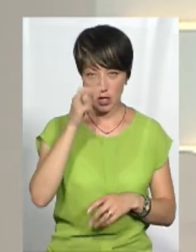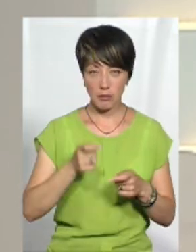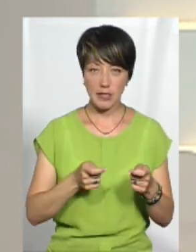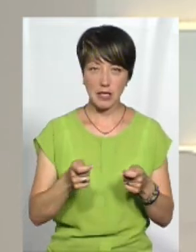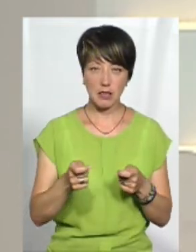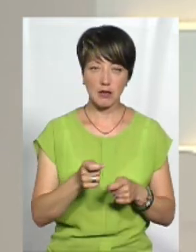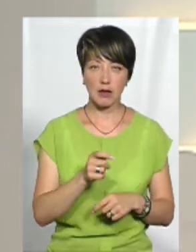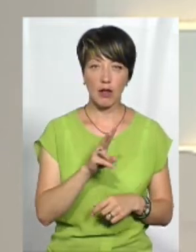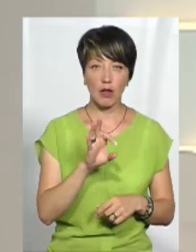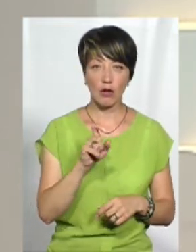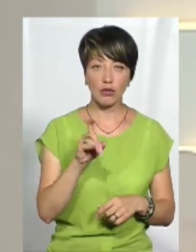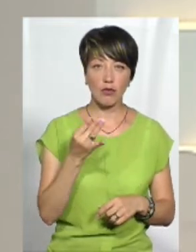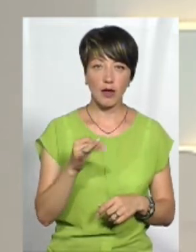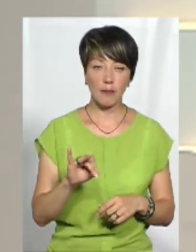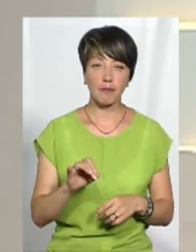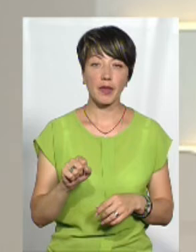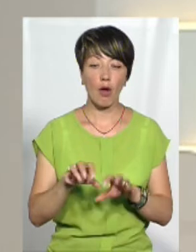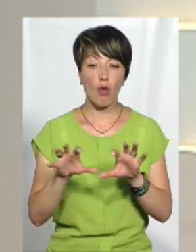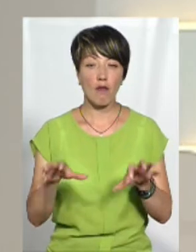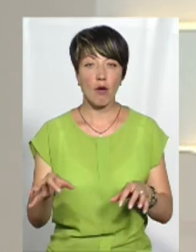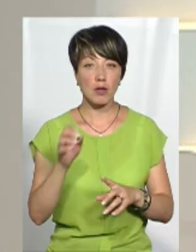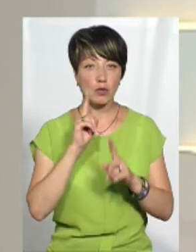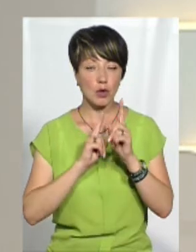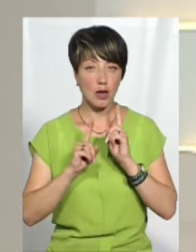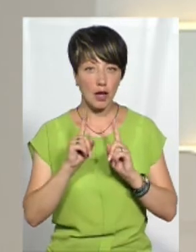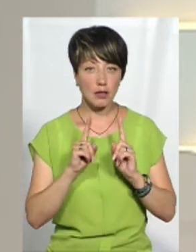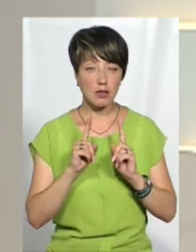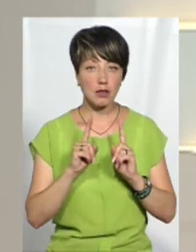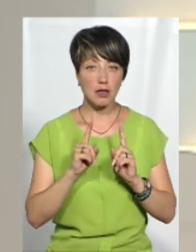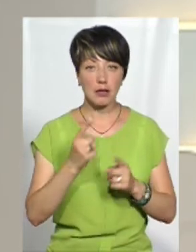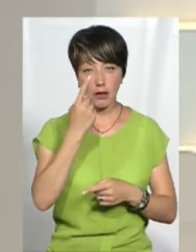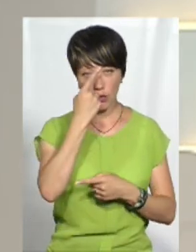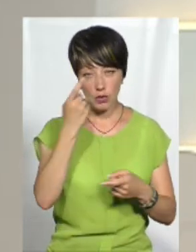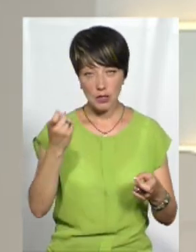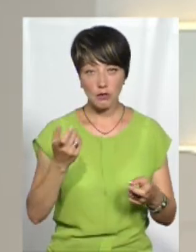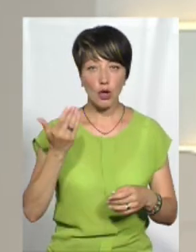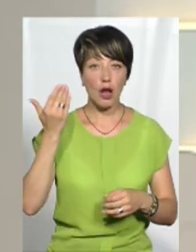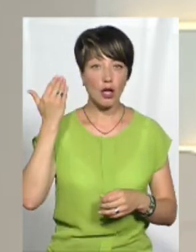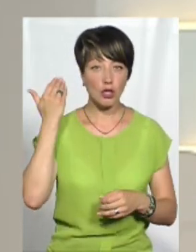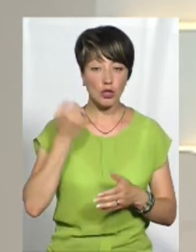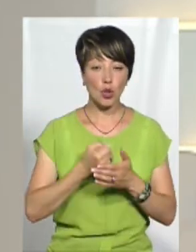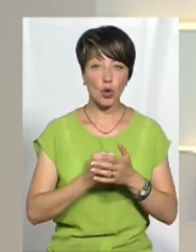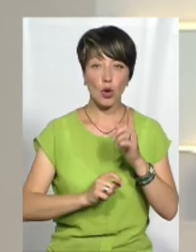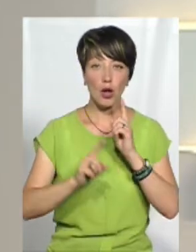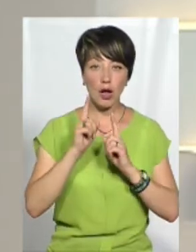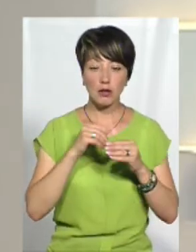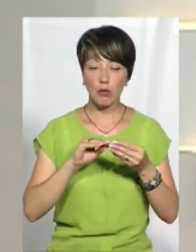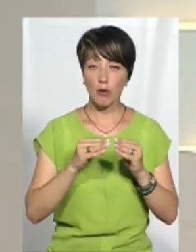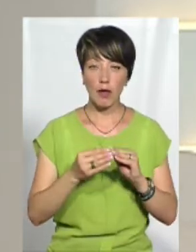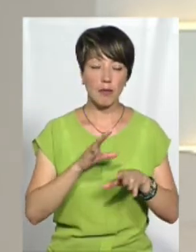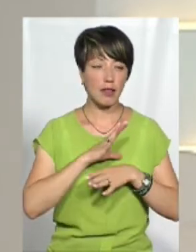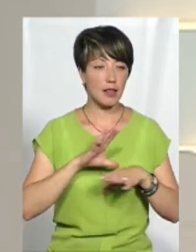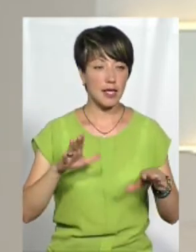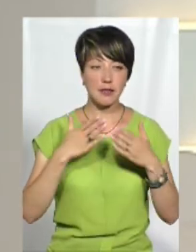державної адміністрації Вадим Лозовий. А голова обласної ради Михайло Загородний наголосив, що раніше до ради з такою проблемою